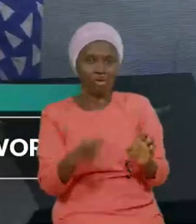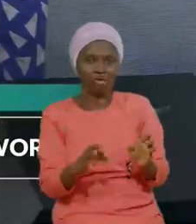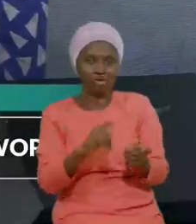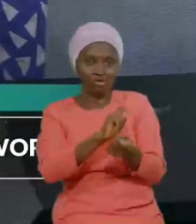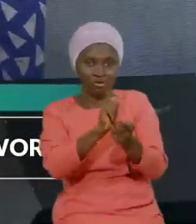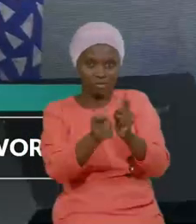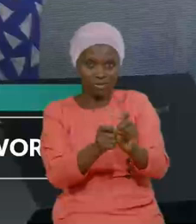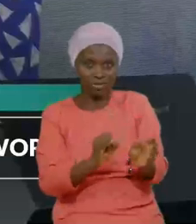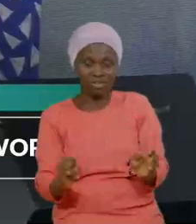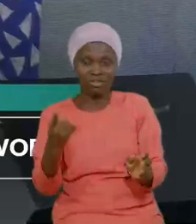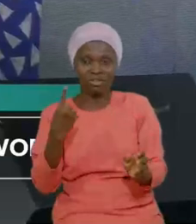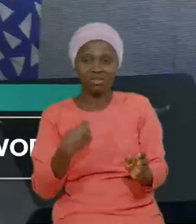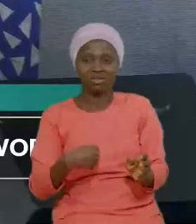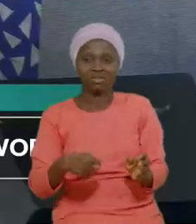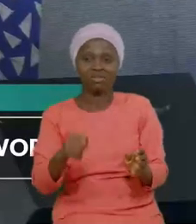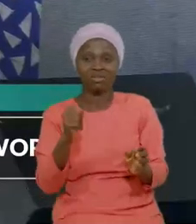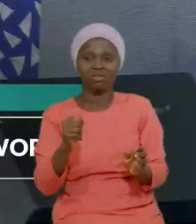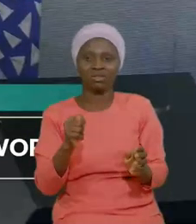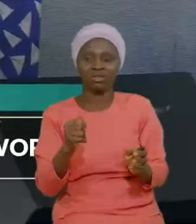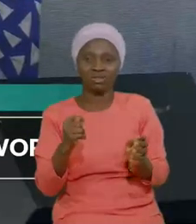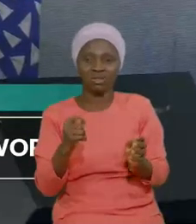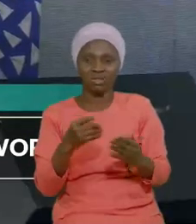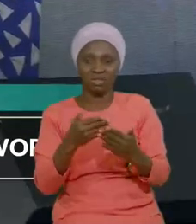the immediate world.